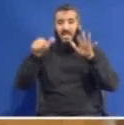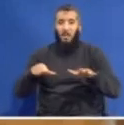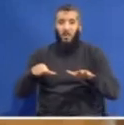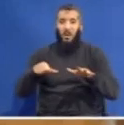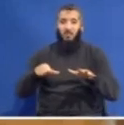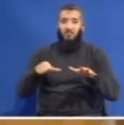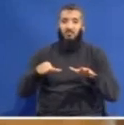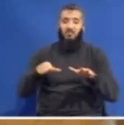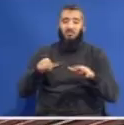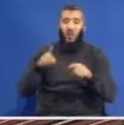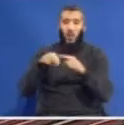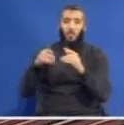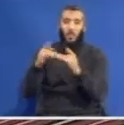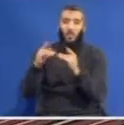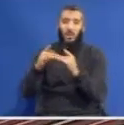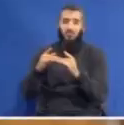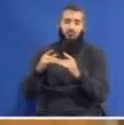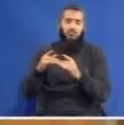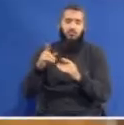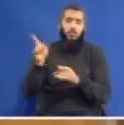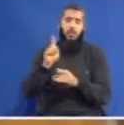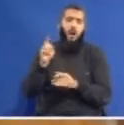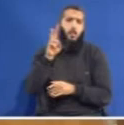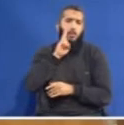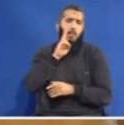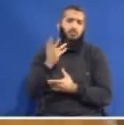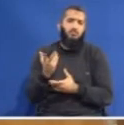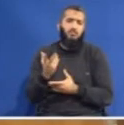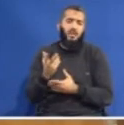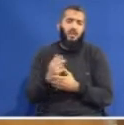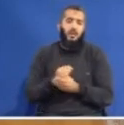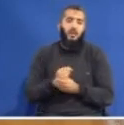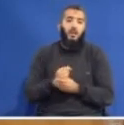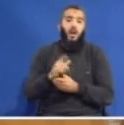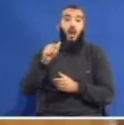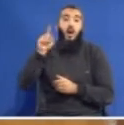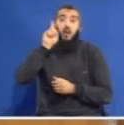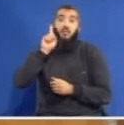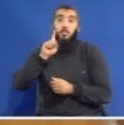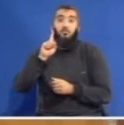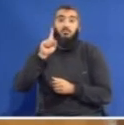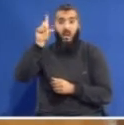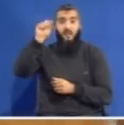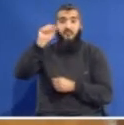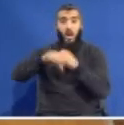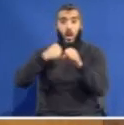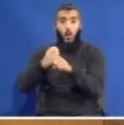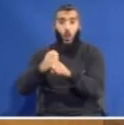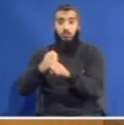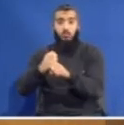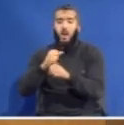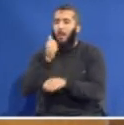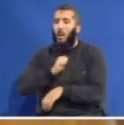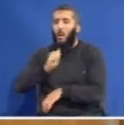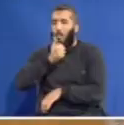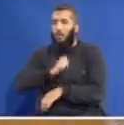اسالش، ما قامتش القيامه، نصبر. كاين النساء اللي صبروا 20 سنه، يا الراجل يروح يخلي